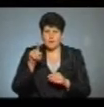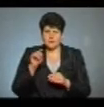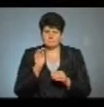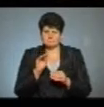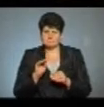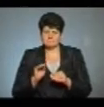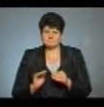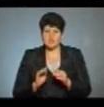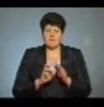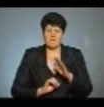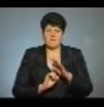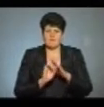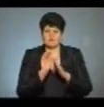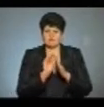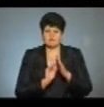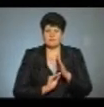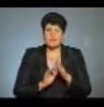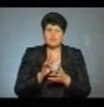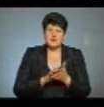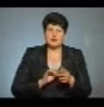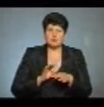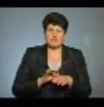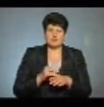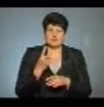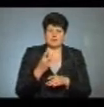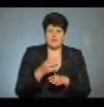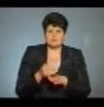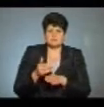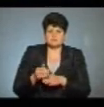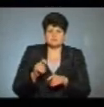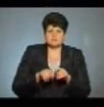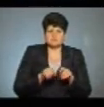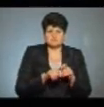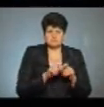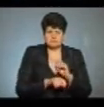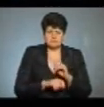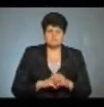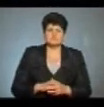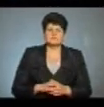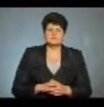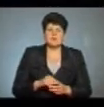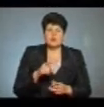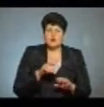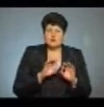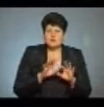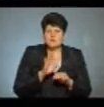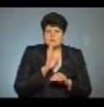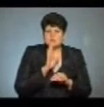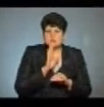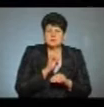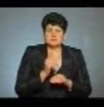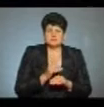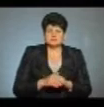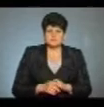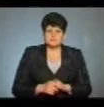заносять до бази. Далі проводять дослідження в два етапи, каже лікарка-вірусолог Уляна Ільницька. Вона розповіла про перший з